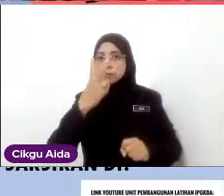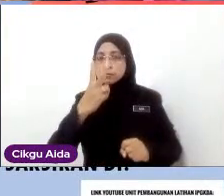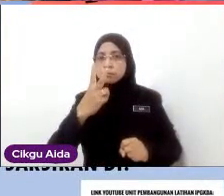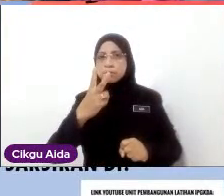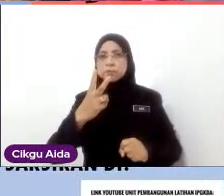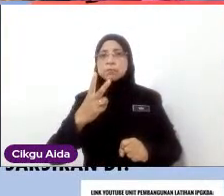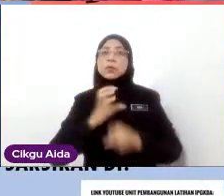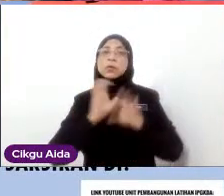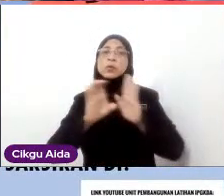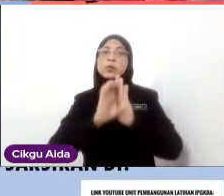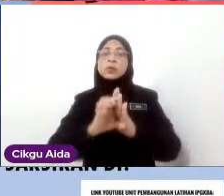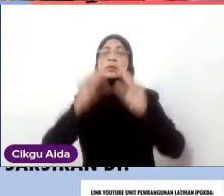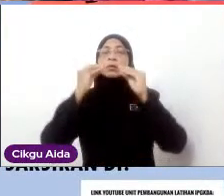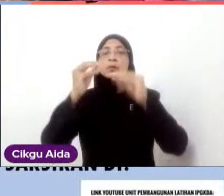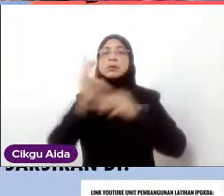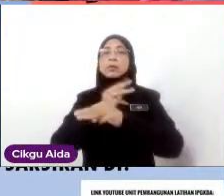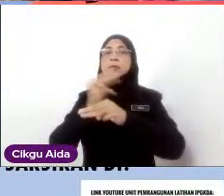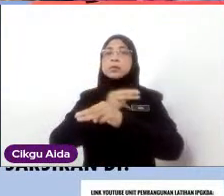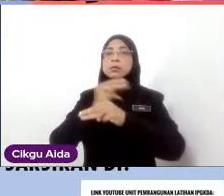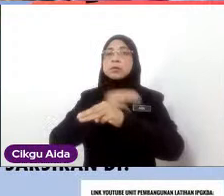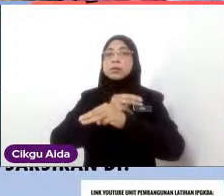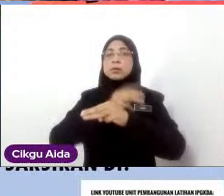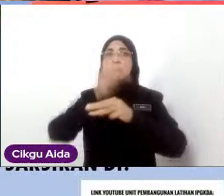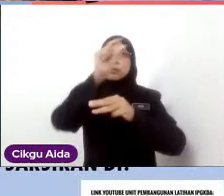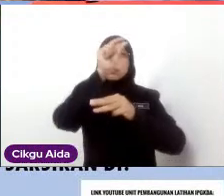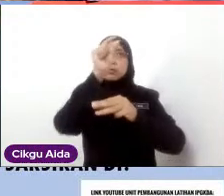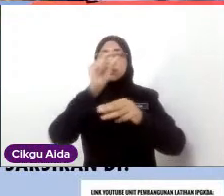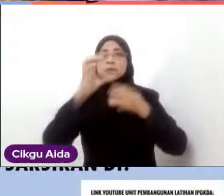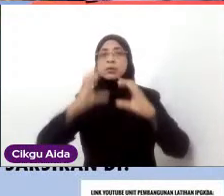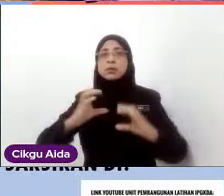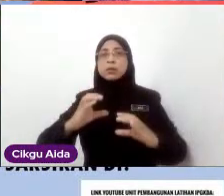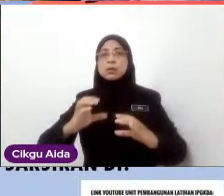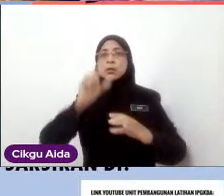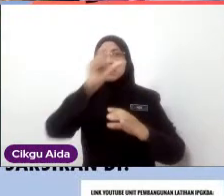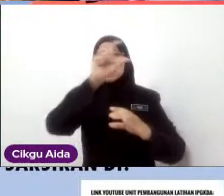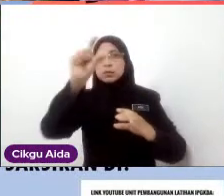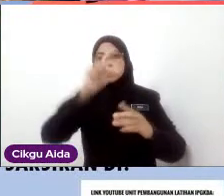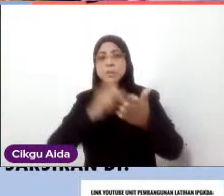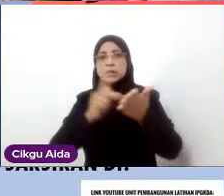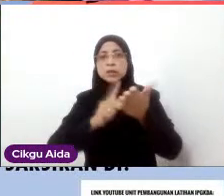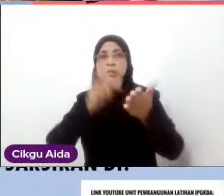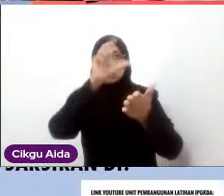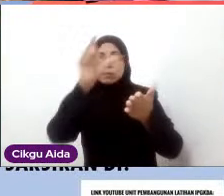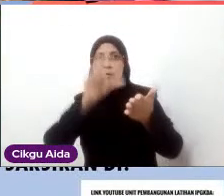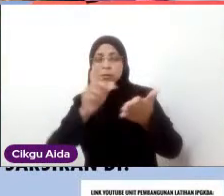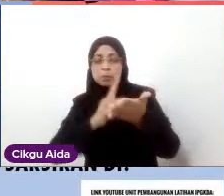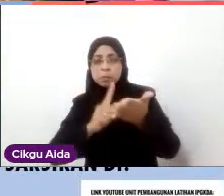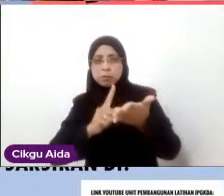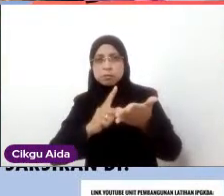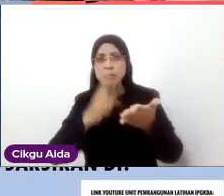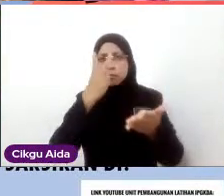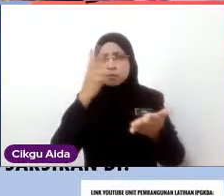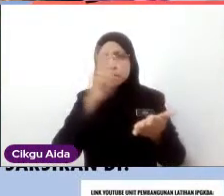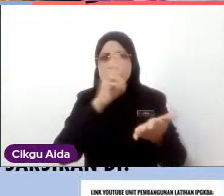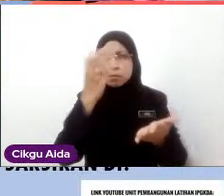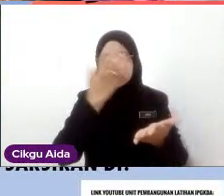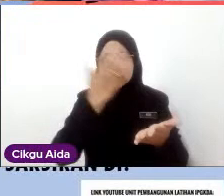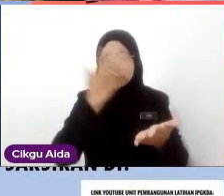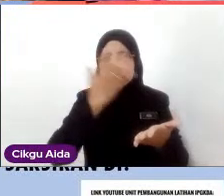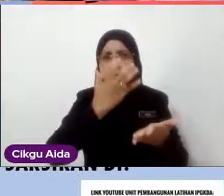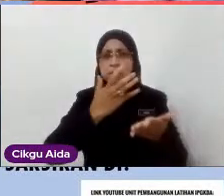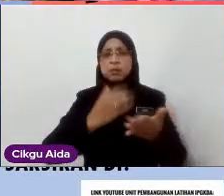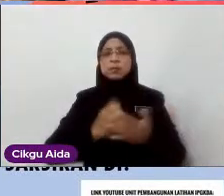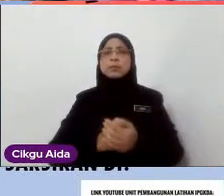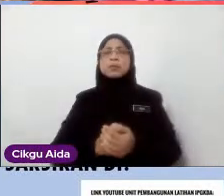kan, lagilah susah macam mana kalau murid tak nampak kan. Ini kan pula itu whiteboard, ini kan pula kalau kita guna LCD dan projector, kan